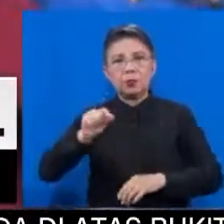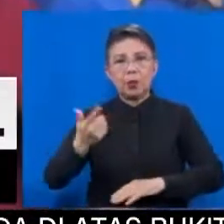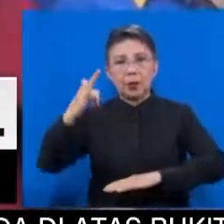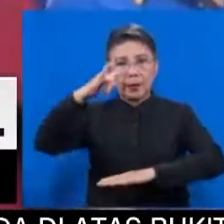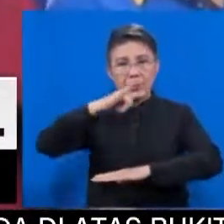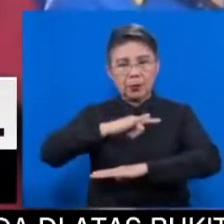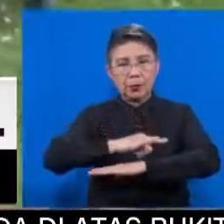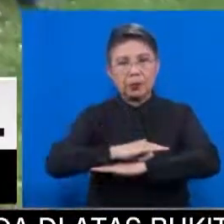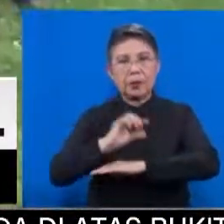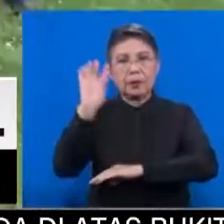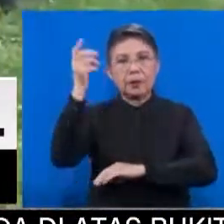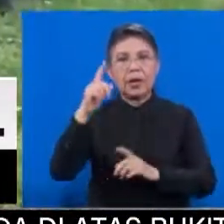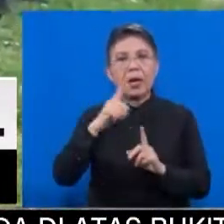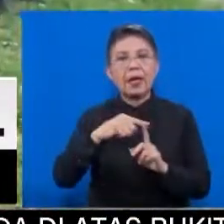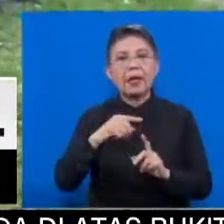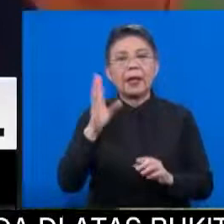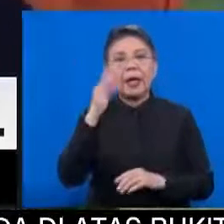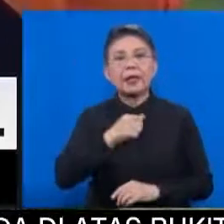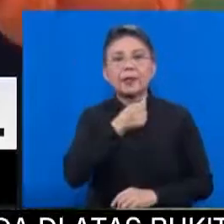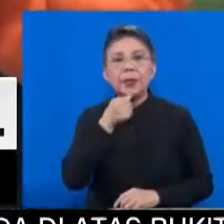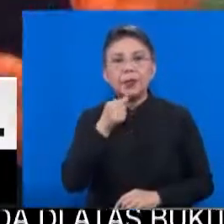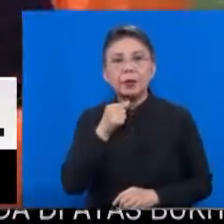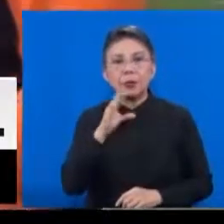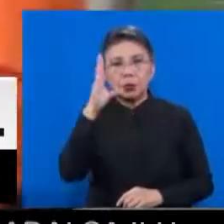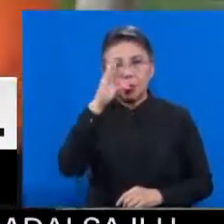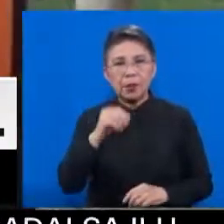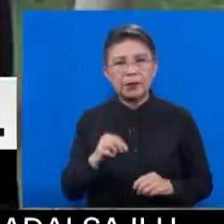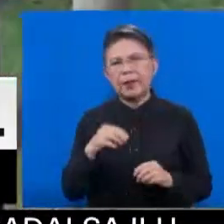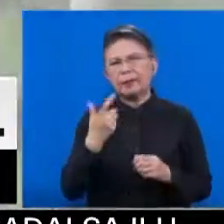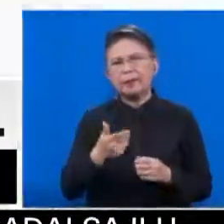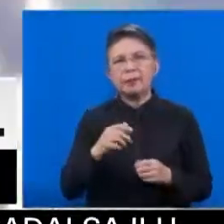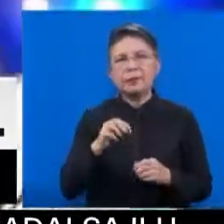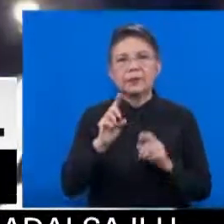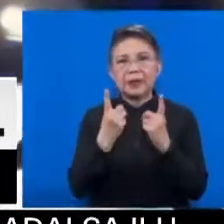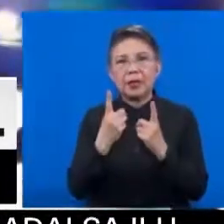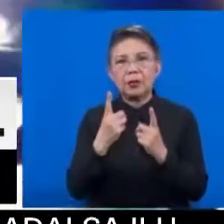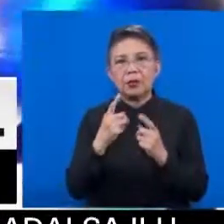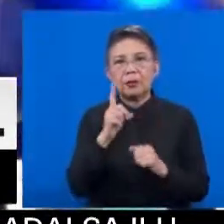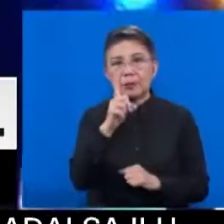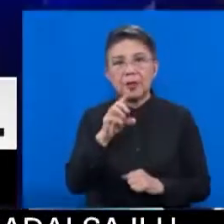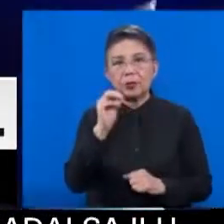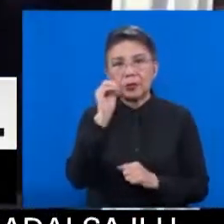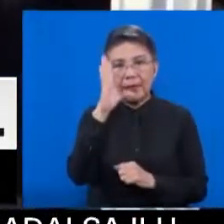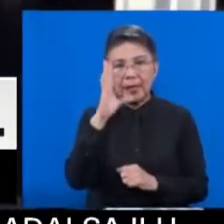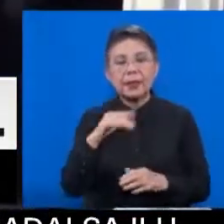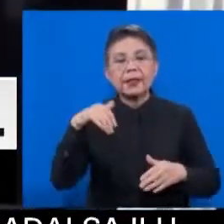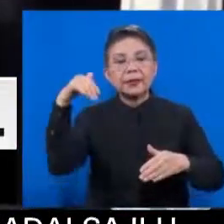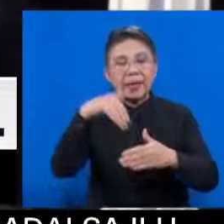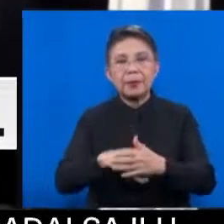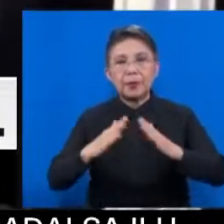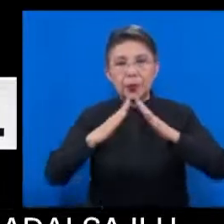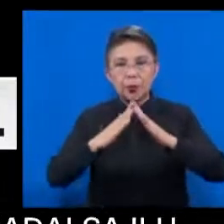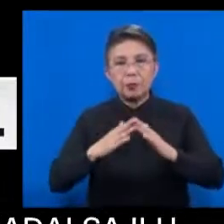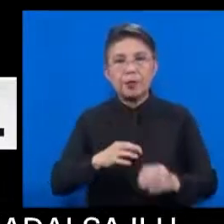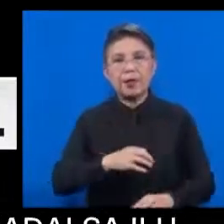Soekarno-Hatta Tangerang Banten pada Minggu sore sekitar pukul 15.30. Hingga tiba di rumah duka Gedung Pakuan di Bandung, Jawa